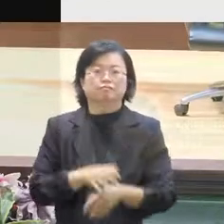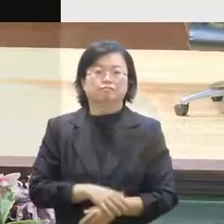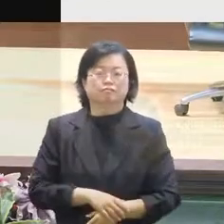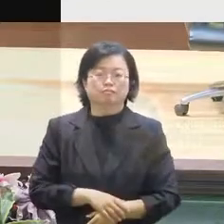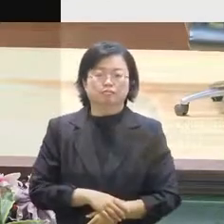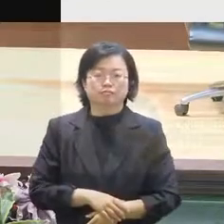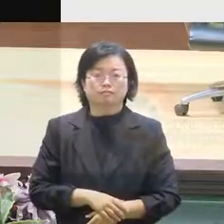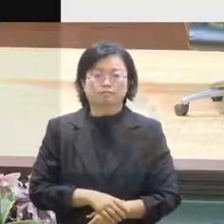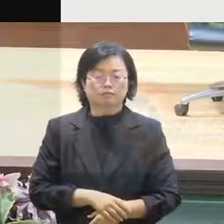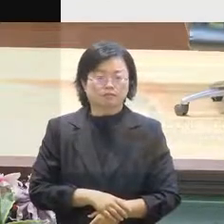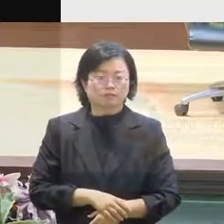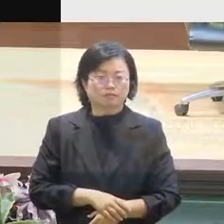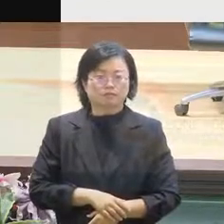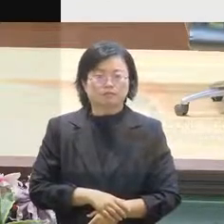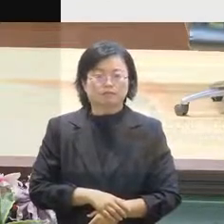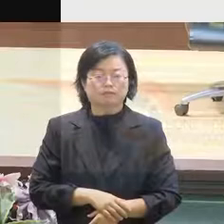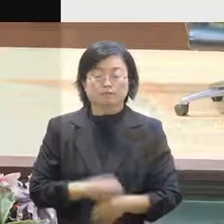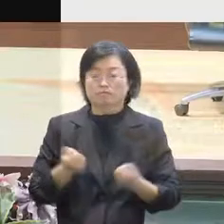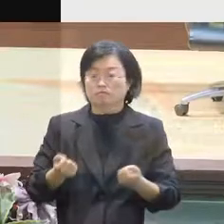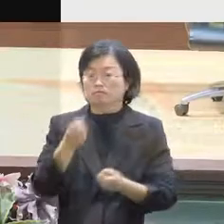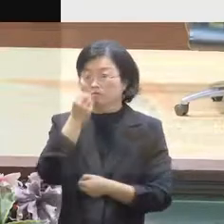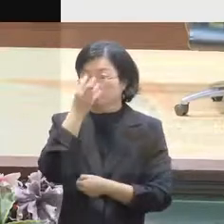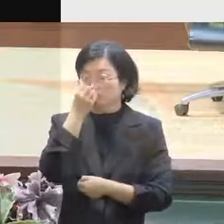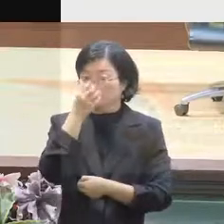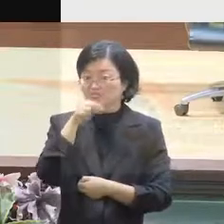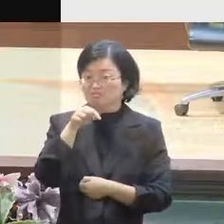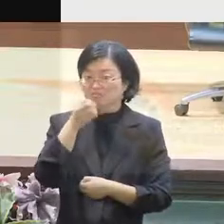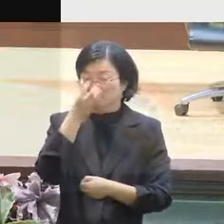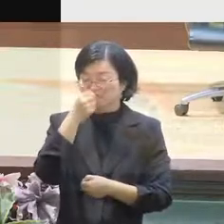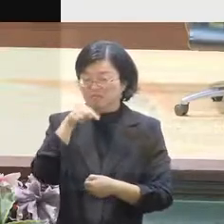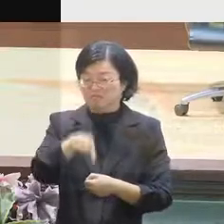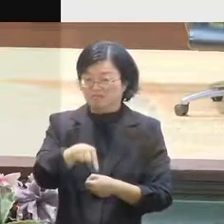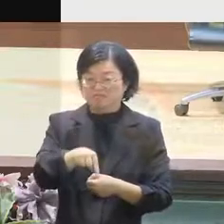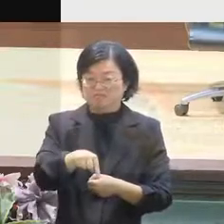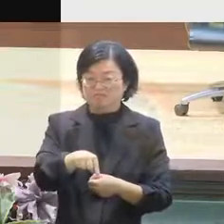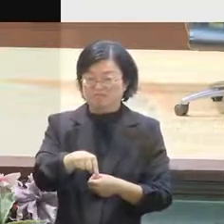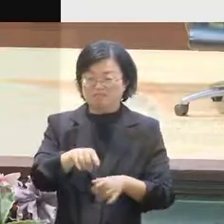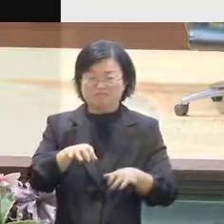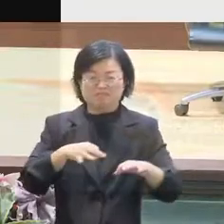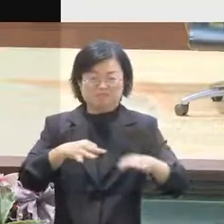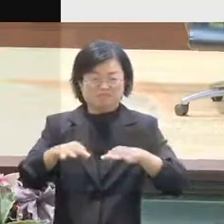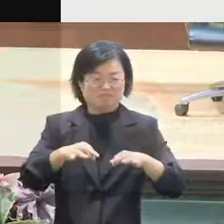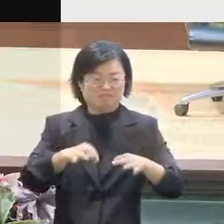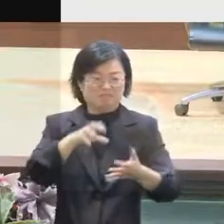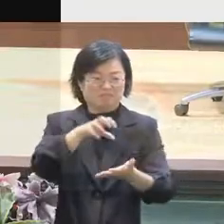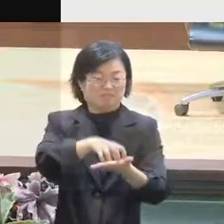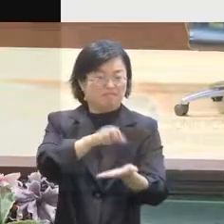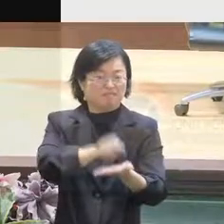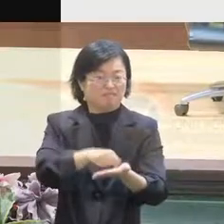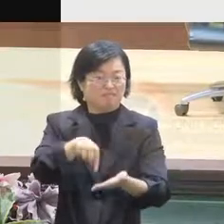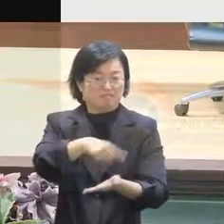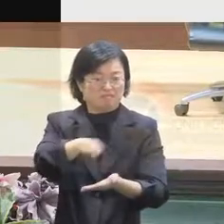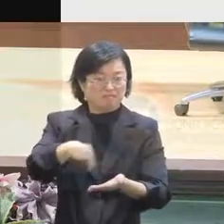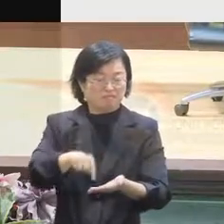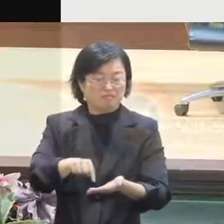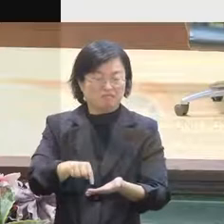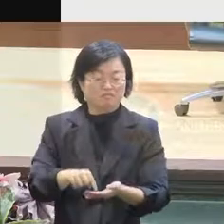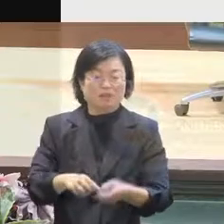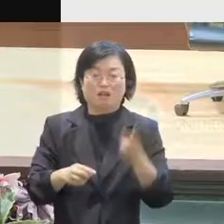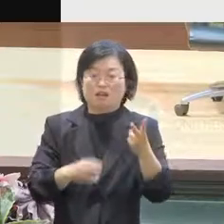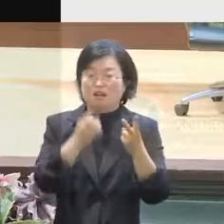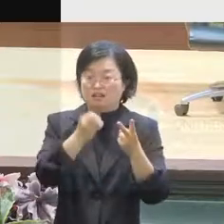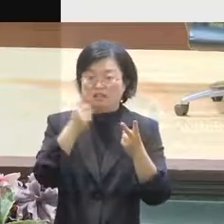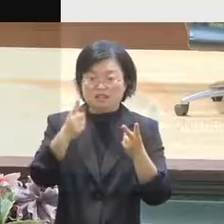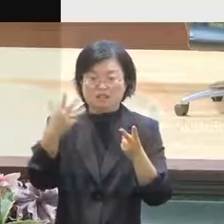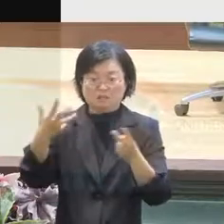个 beneficial ownership。 那么在香港呢，在这一块呢是其实在2018年官方才要求企业去报